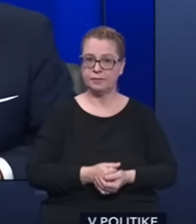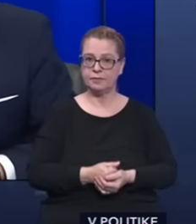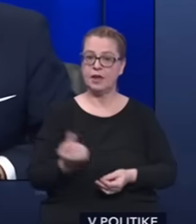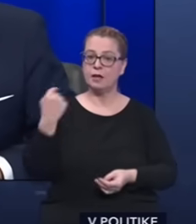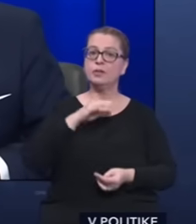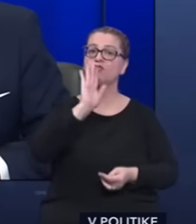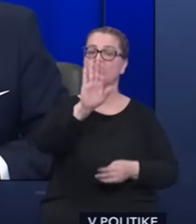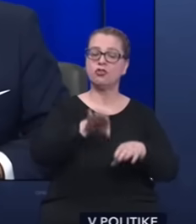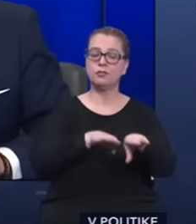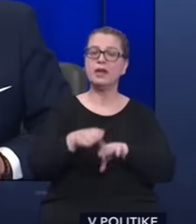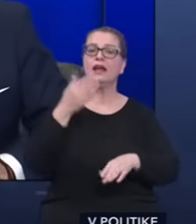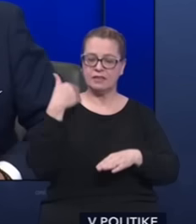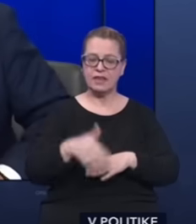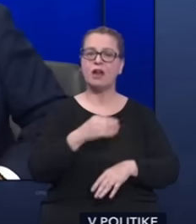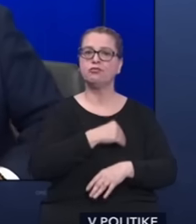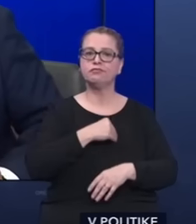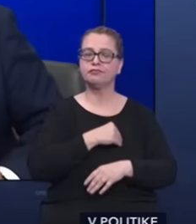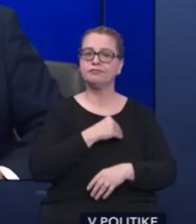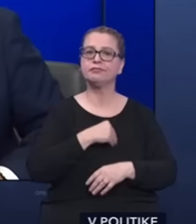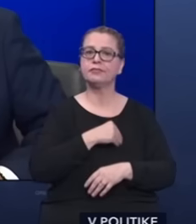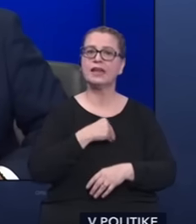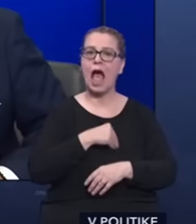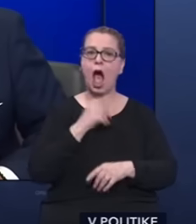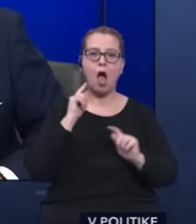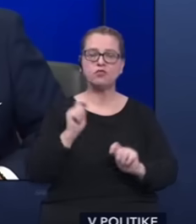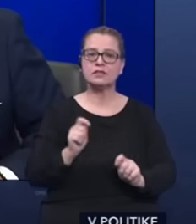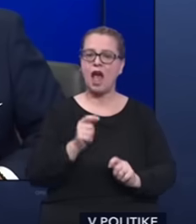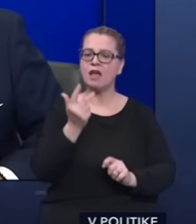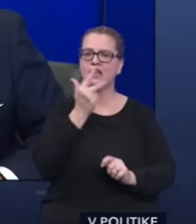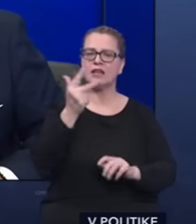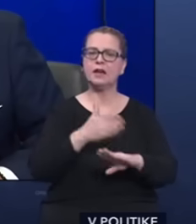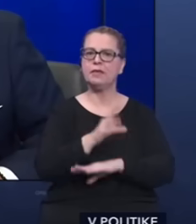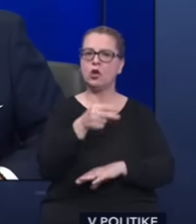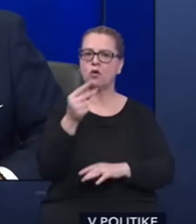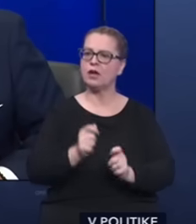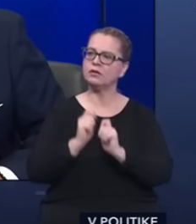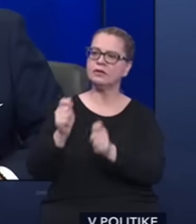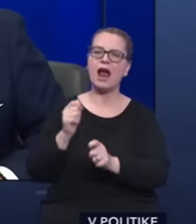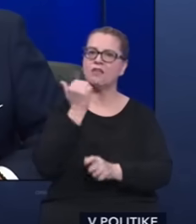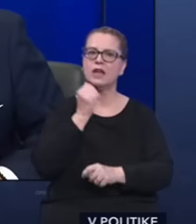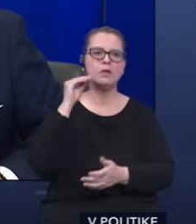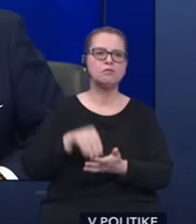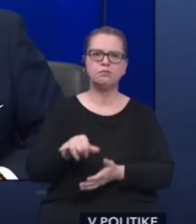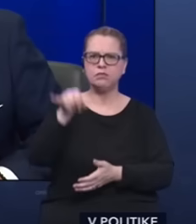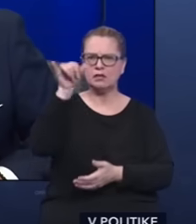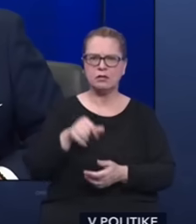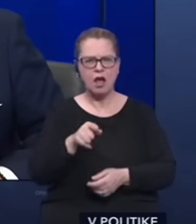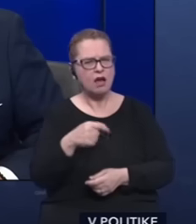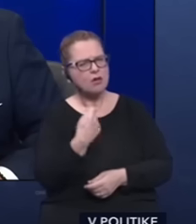ďalšiu korupčnú kauzu za 33 miliónov na stimuli, ktorý ste dali nejakej firme, ktorá bývala v nejakej bytovke, tak ja neviem, že či v tej